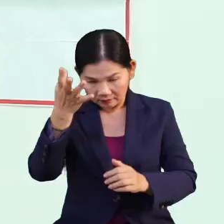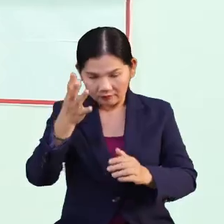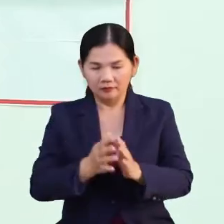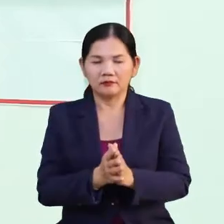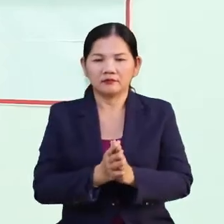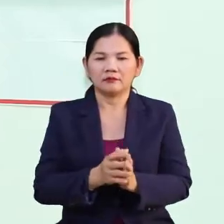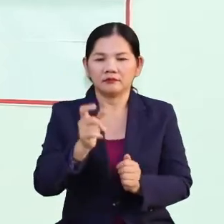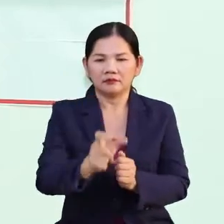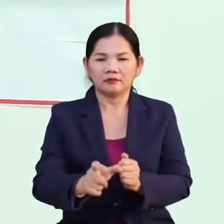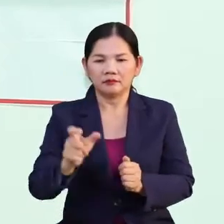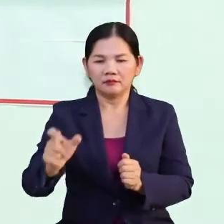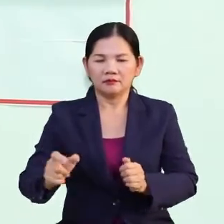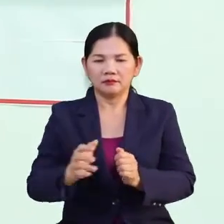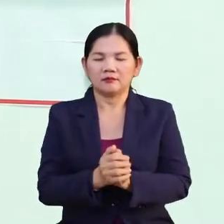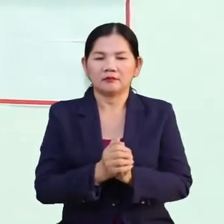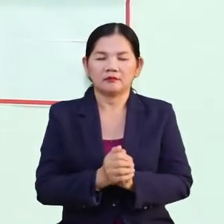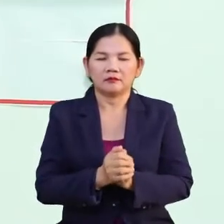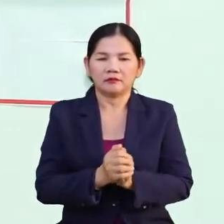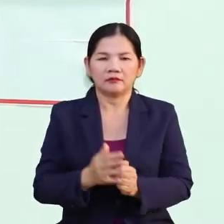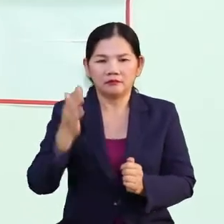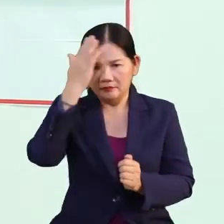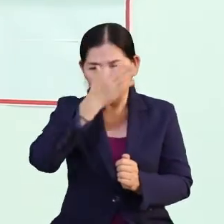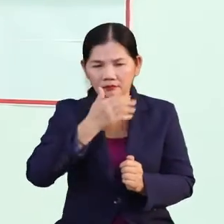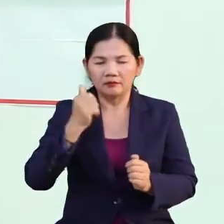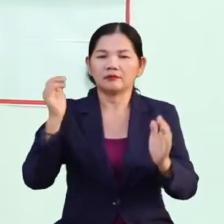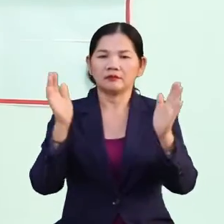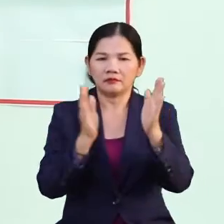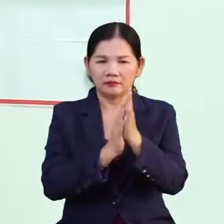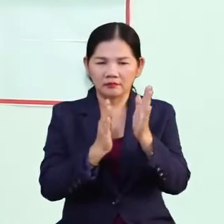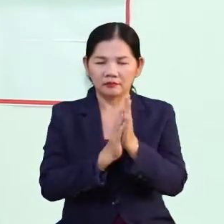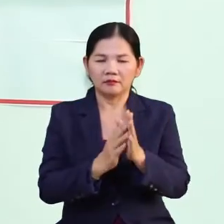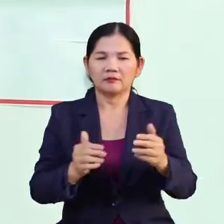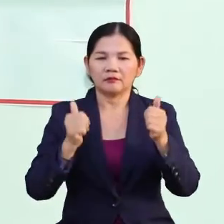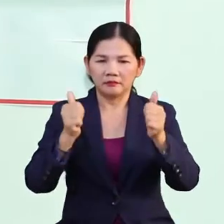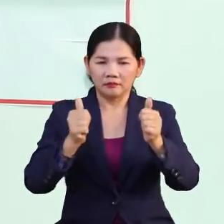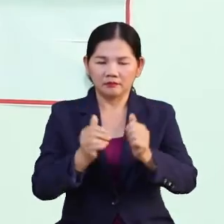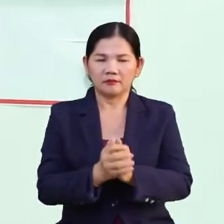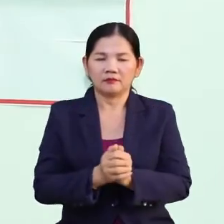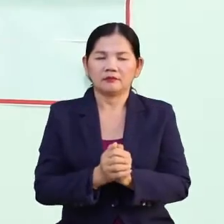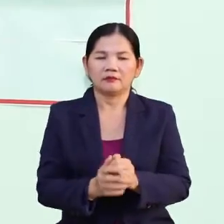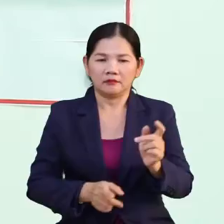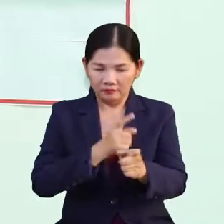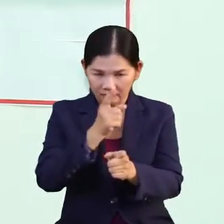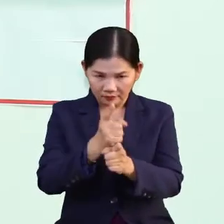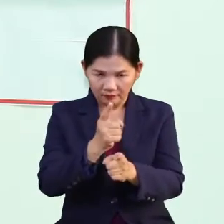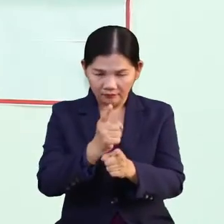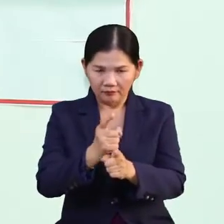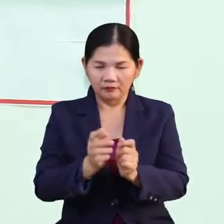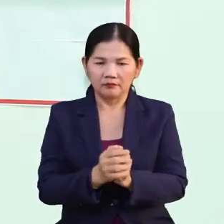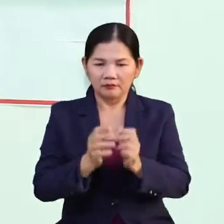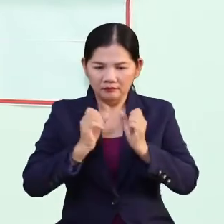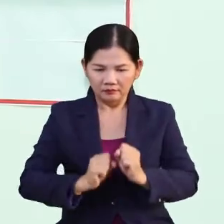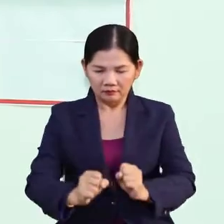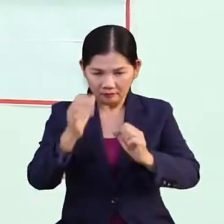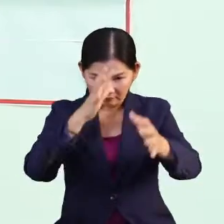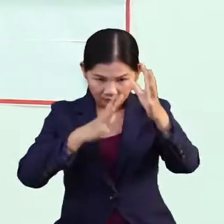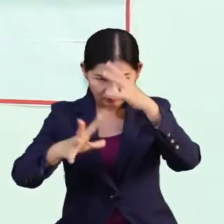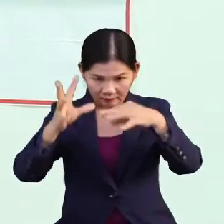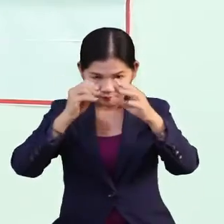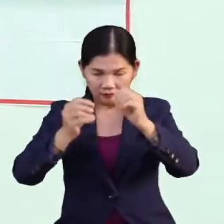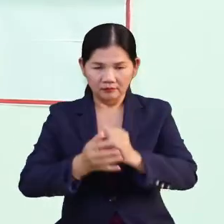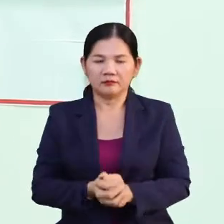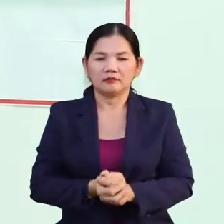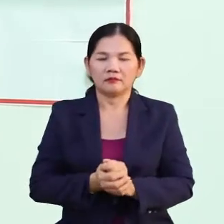លាចជាមនុស្សដែលគួរឲ្យស្ងើចសរសើរខ្ញុំត្រូវខិតខំរៀនសូ